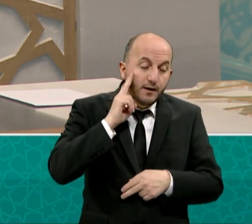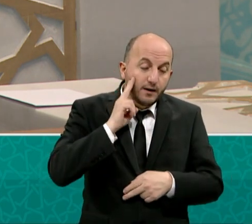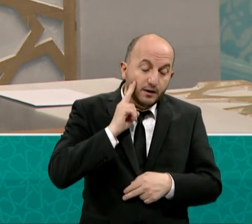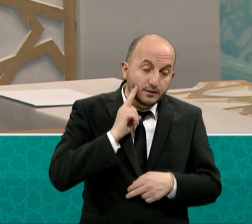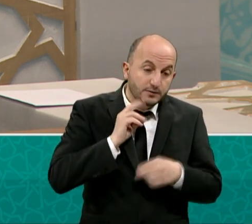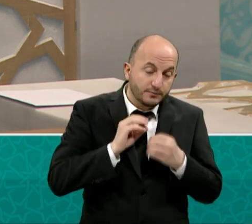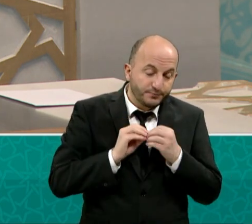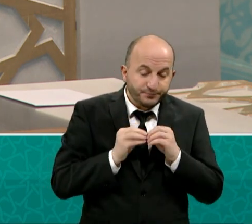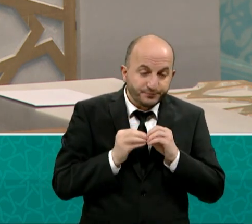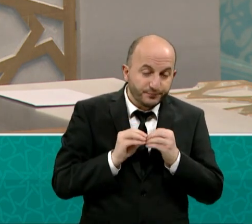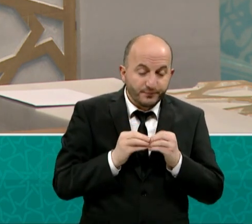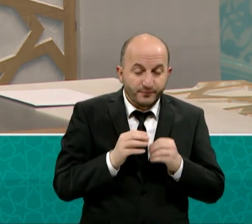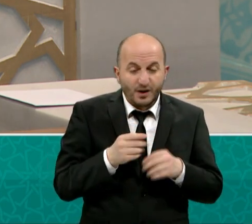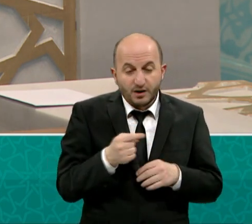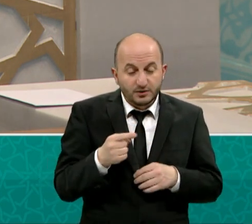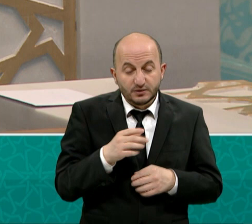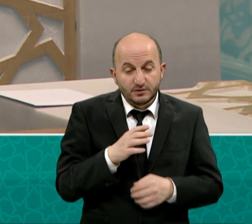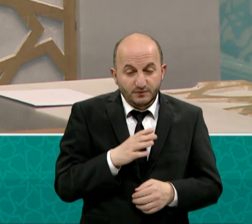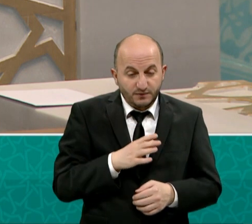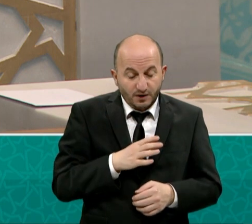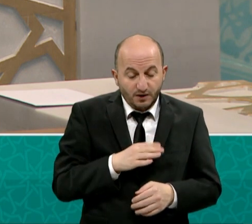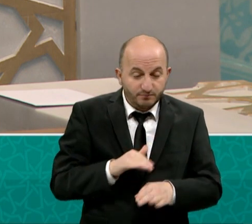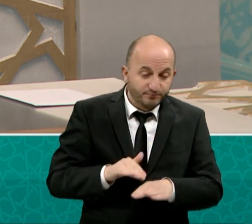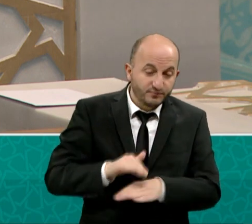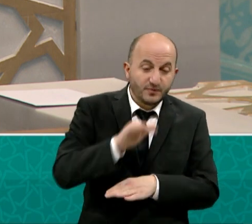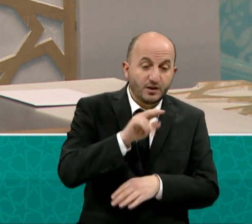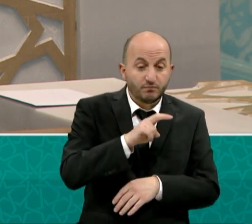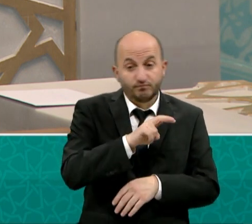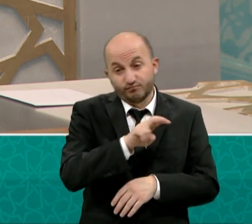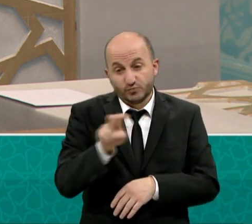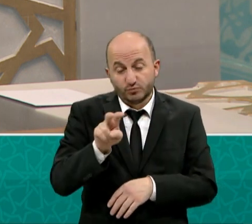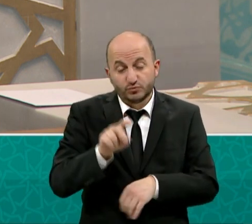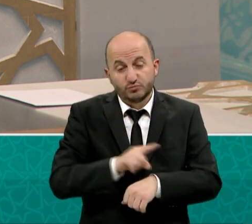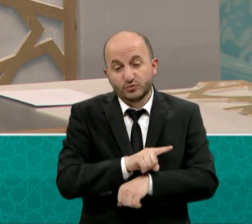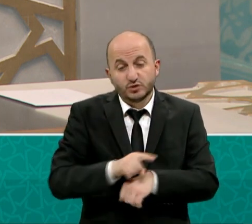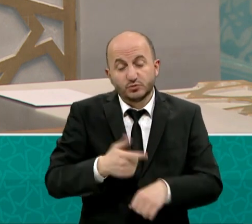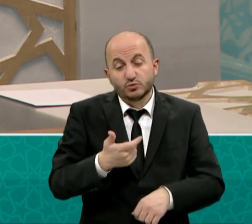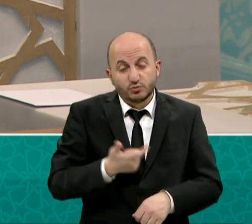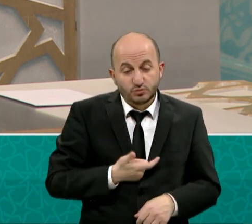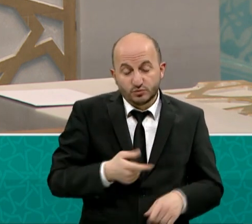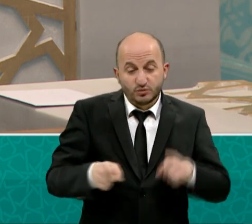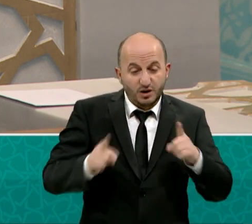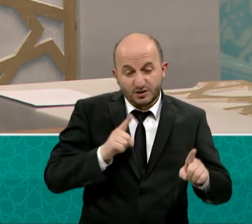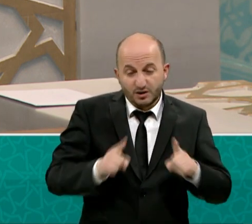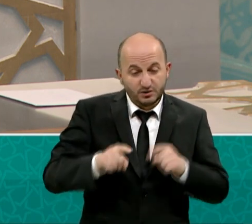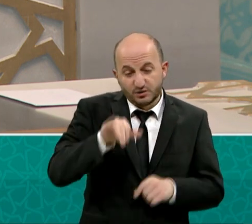kusurlarımız var. Hele hayata döndüğümüz zaman hukuktur, adalettir, hak